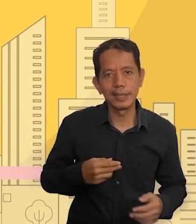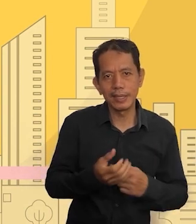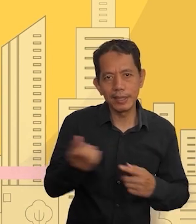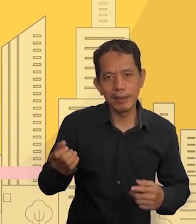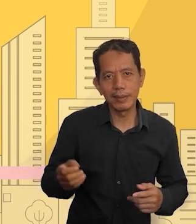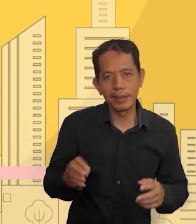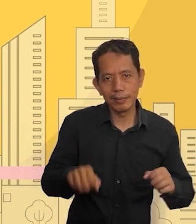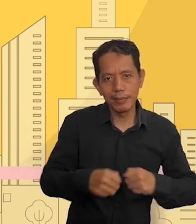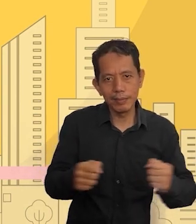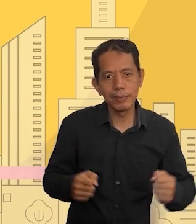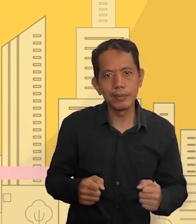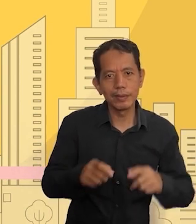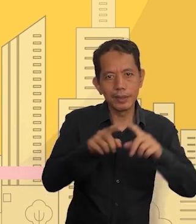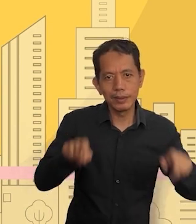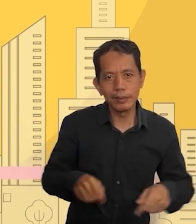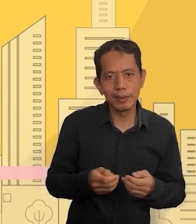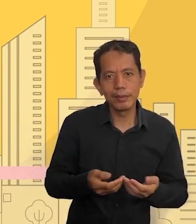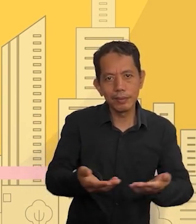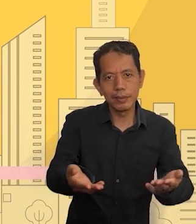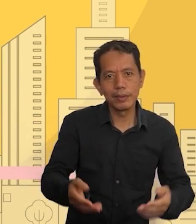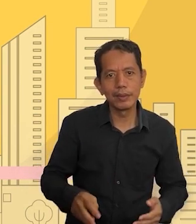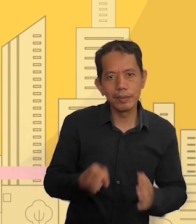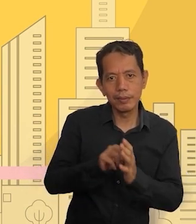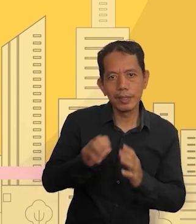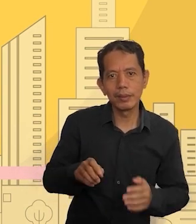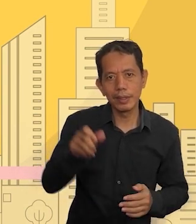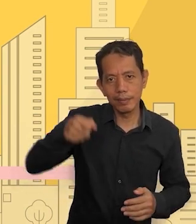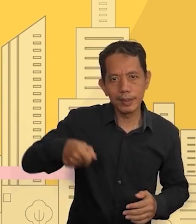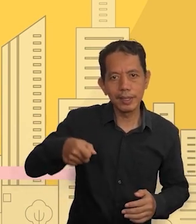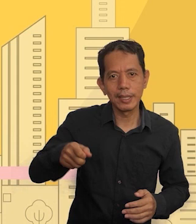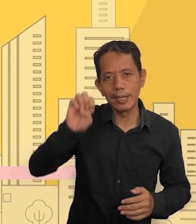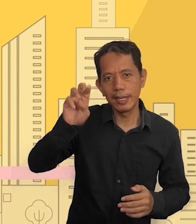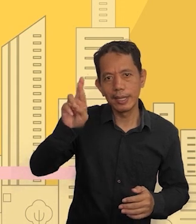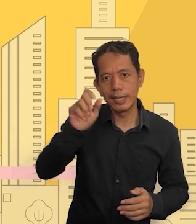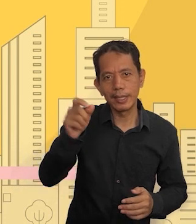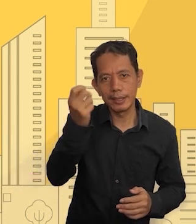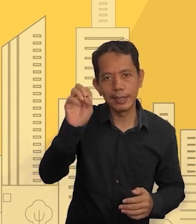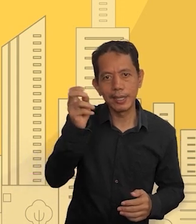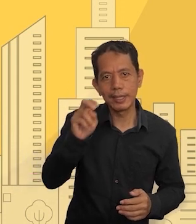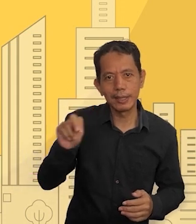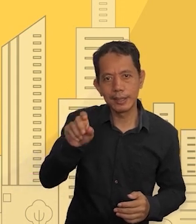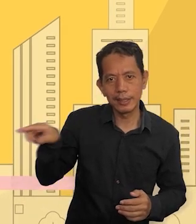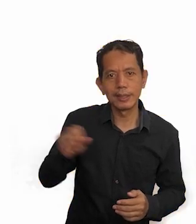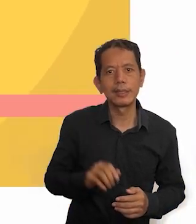dapat membuat surat permohonan melalui aplikasi Era Terang.